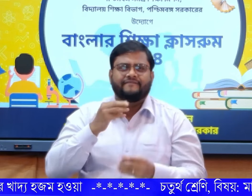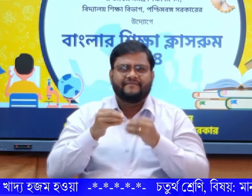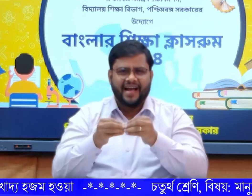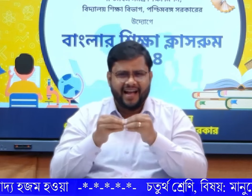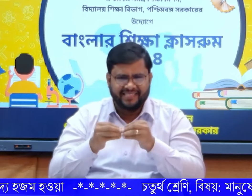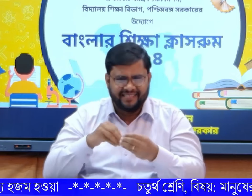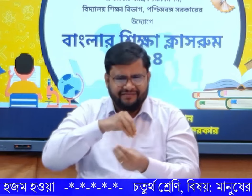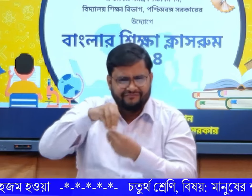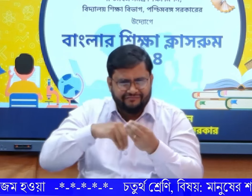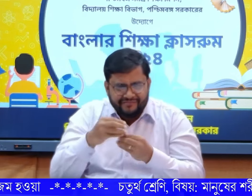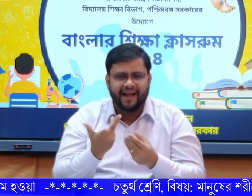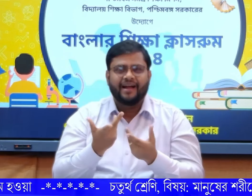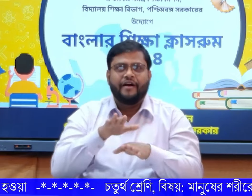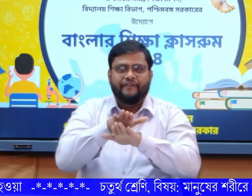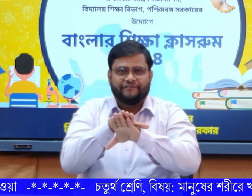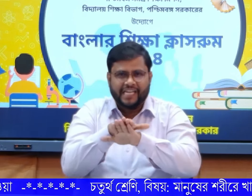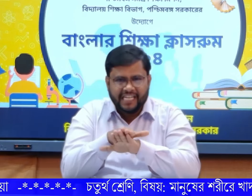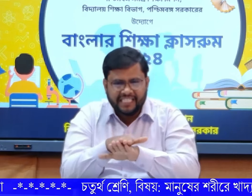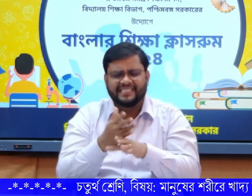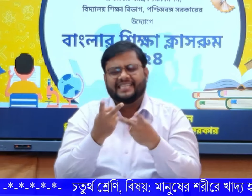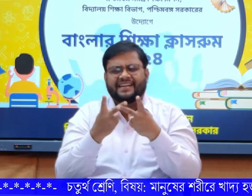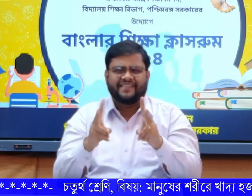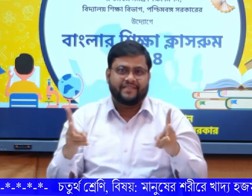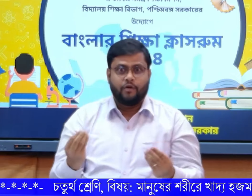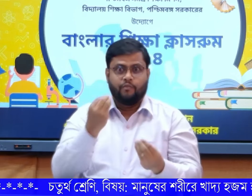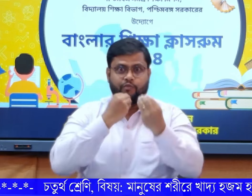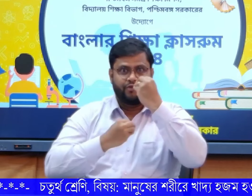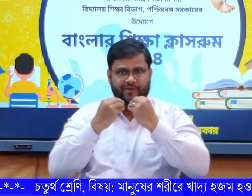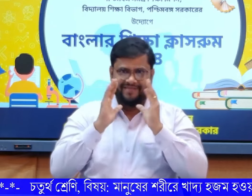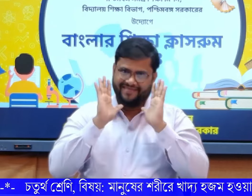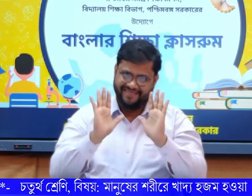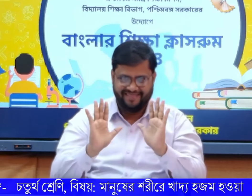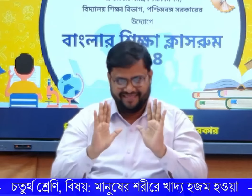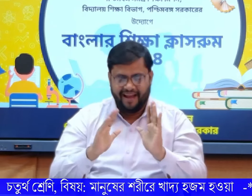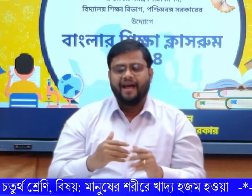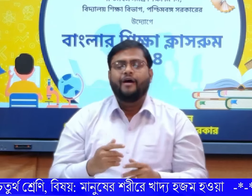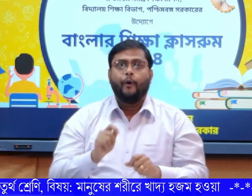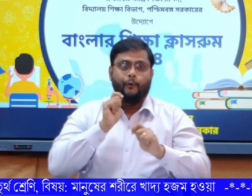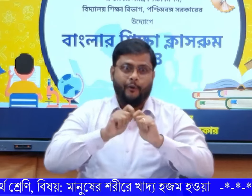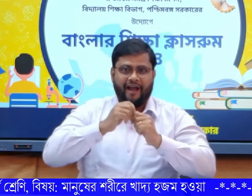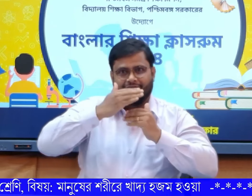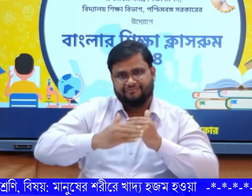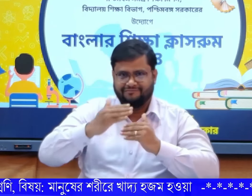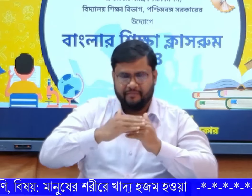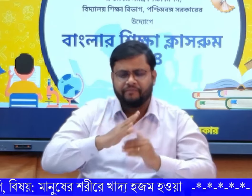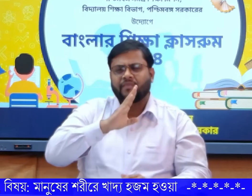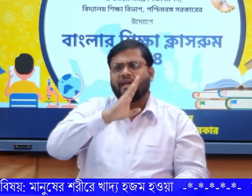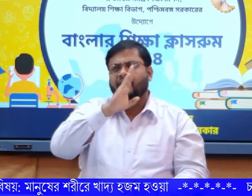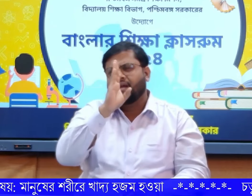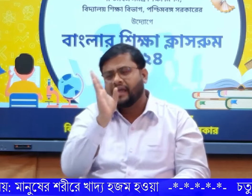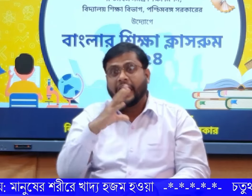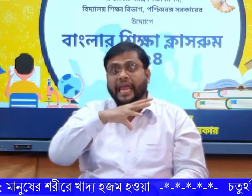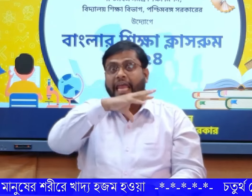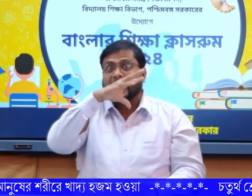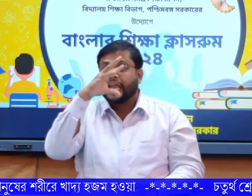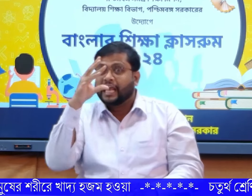ডাল বিভিন্ন রকমের সবজি মাছ আমরা খেয়ে দুপুরবেলায় আমাদের যে খাদ্যের